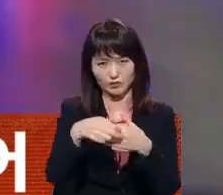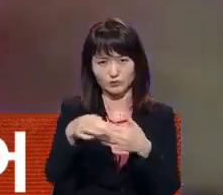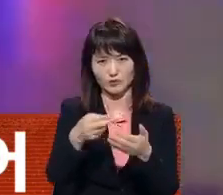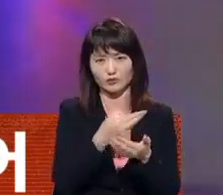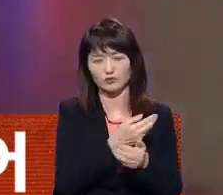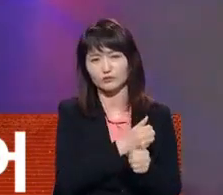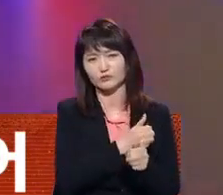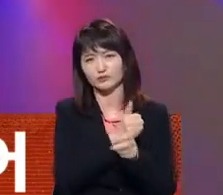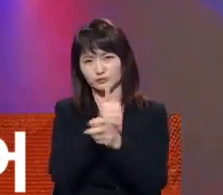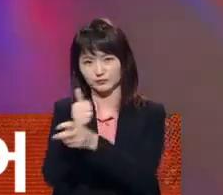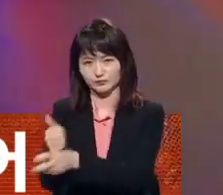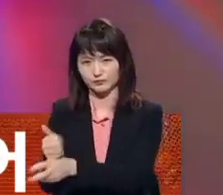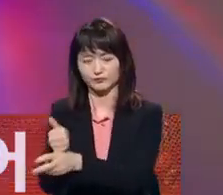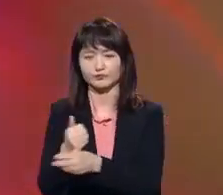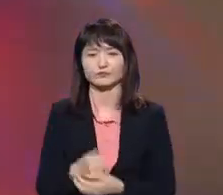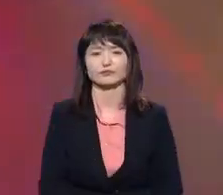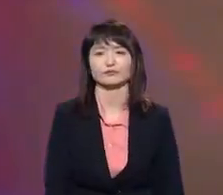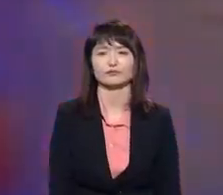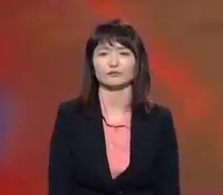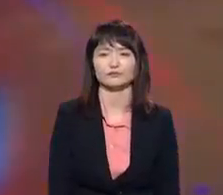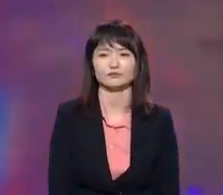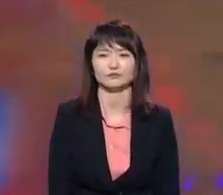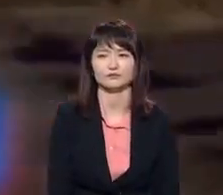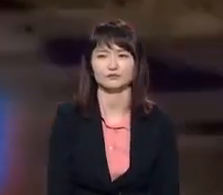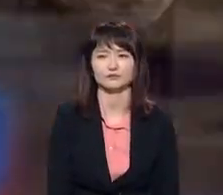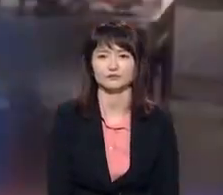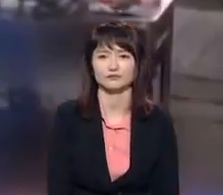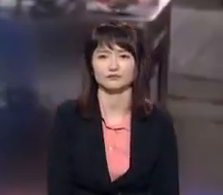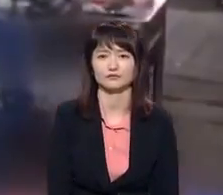가게 직원 이야기 한번 들어보시죠